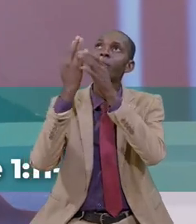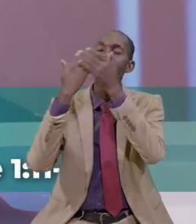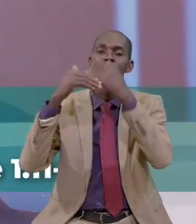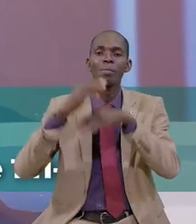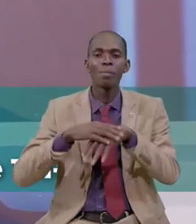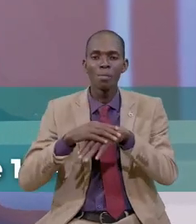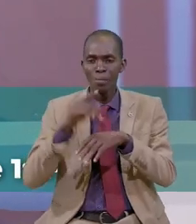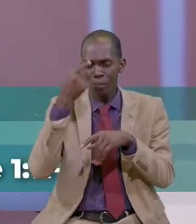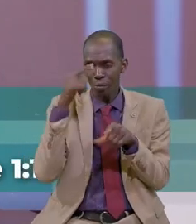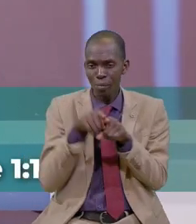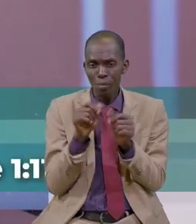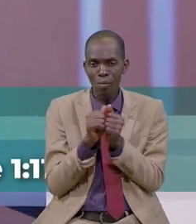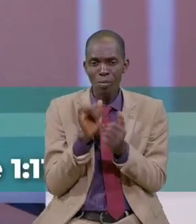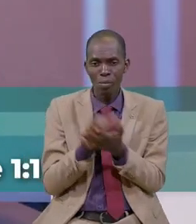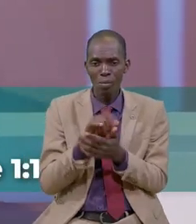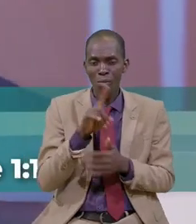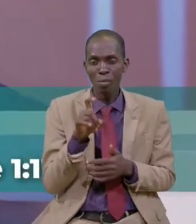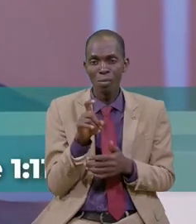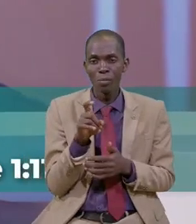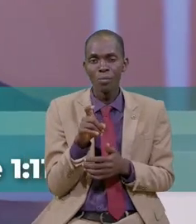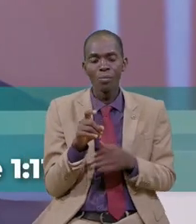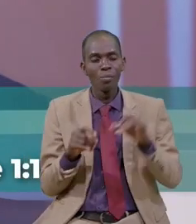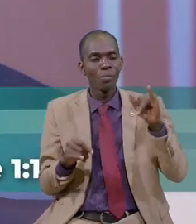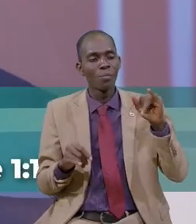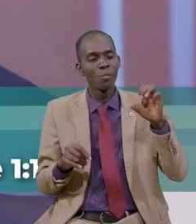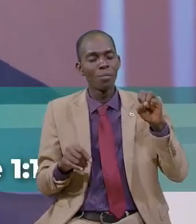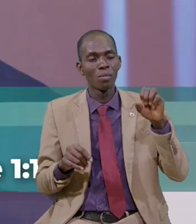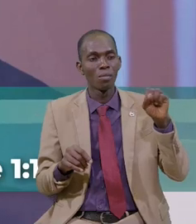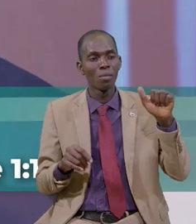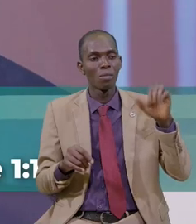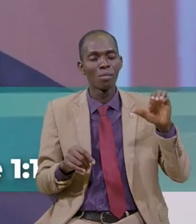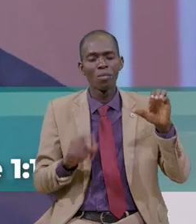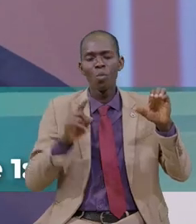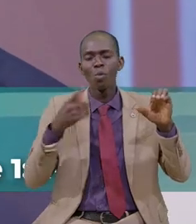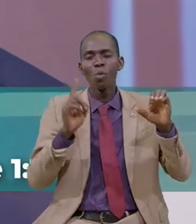Vous êtes d'accord avec moi? Isaac est allé au ciel.